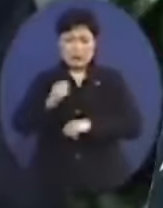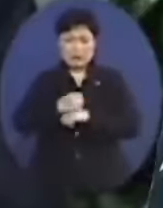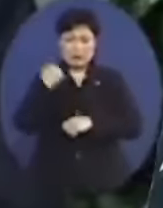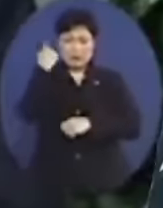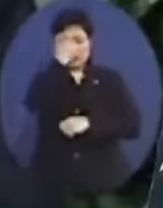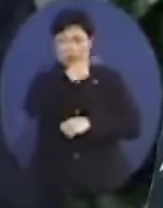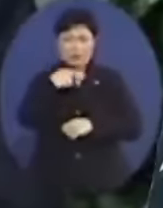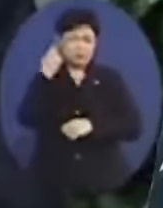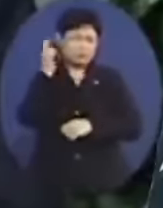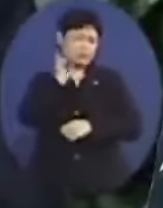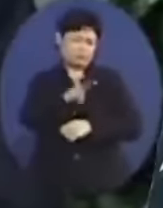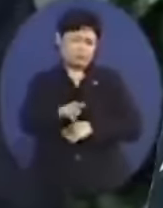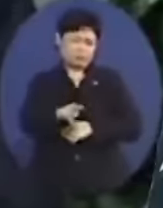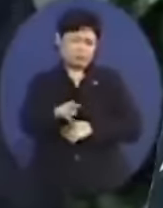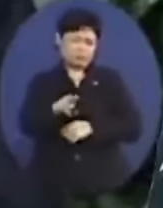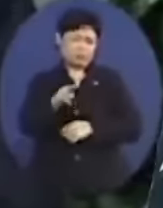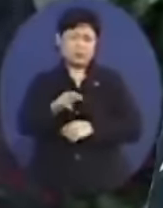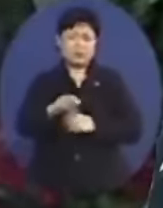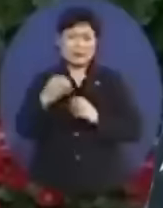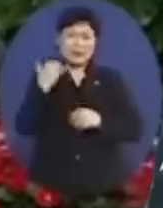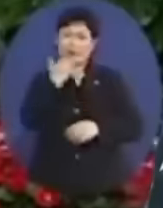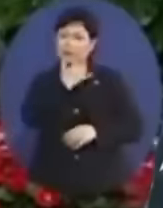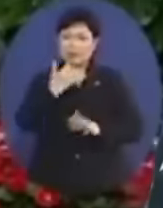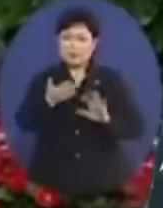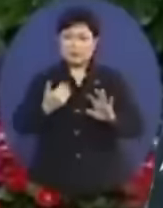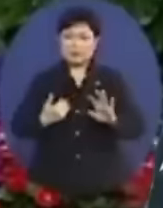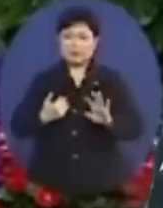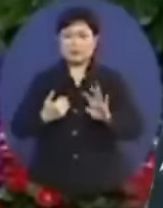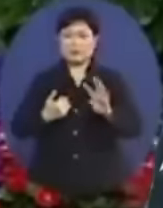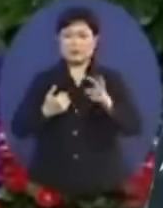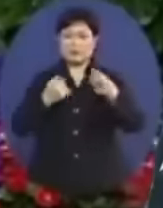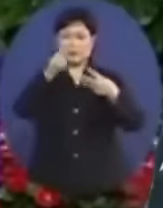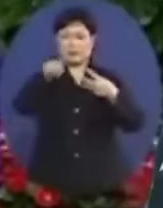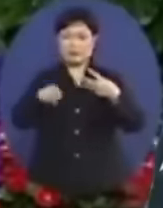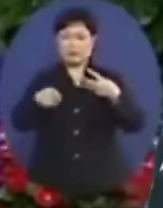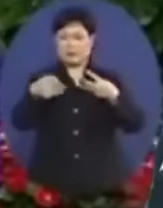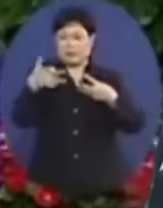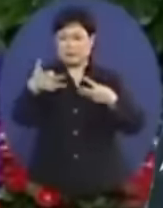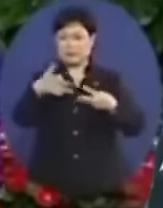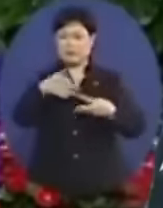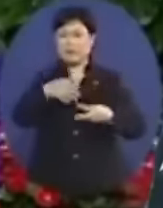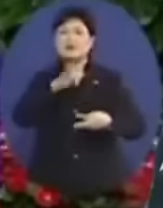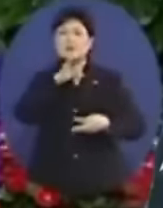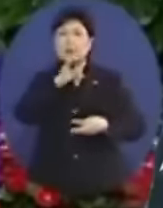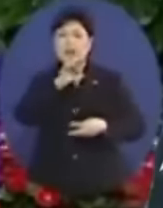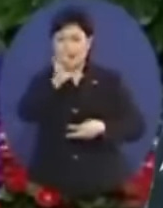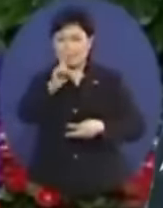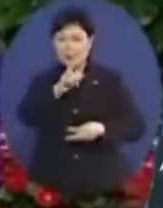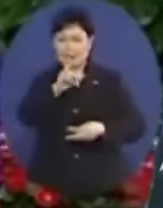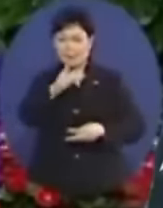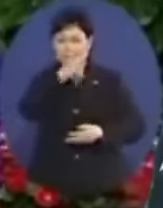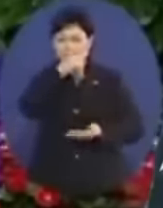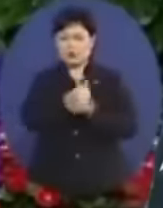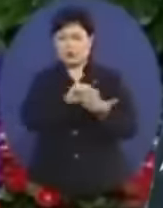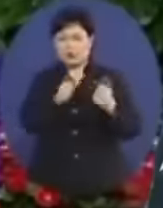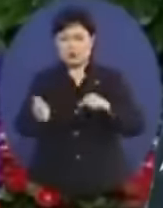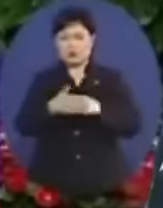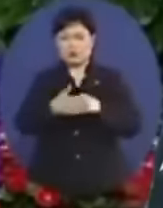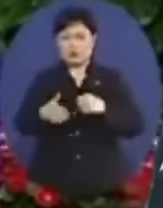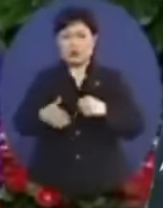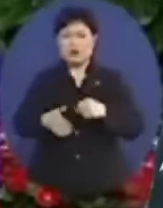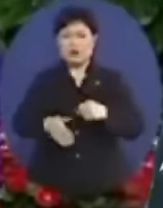많이 아니었습니다 베드로전서 3장 18절에 그리스도께서 단번의 죄를 위하여 죽으사 의인으로서 불의한 자를